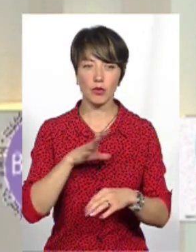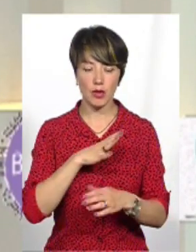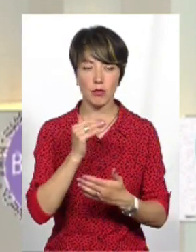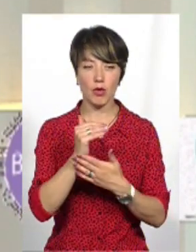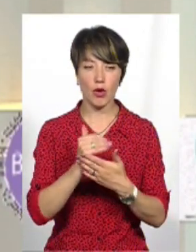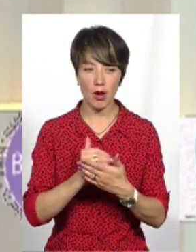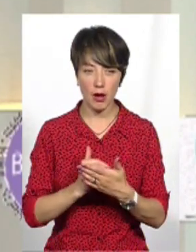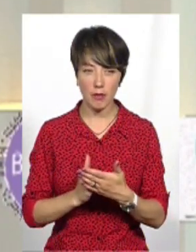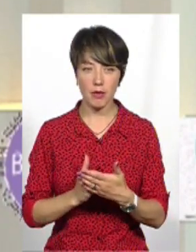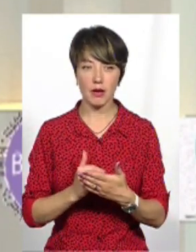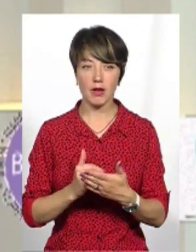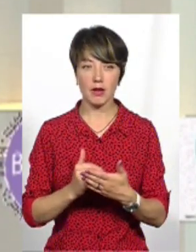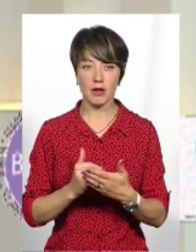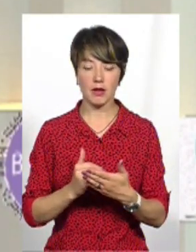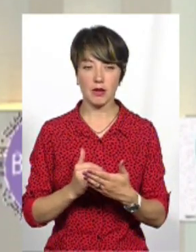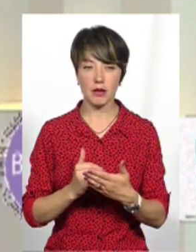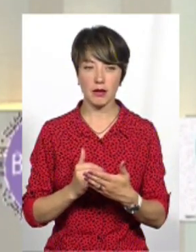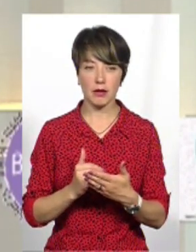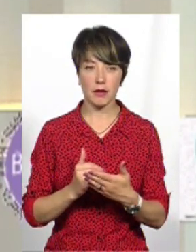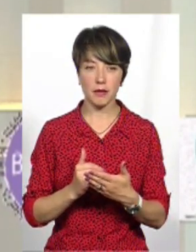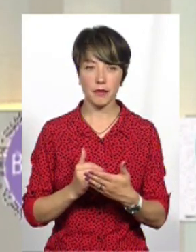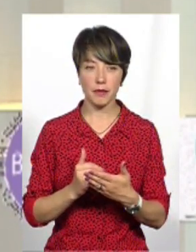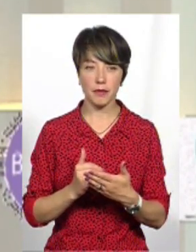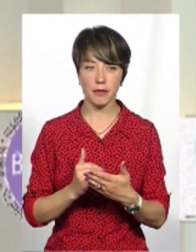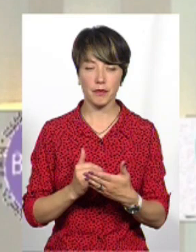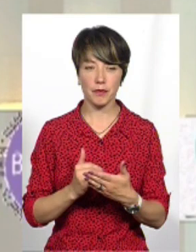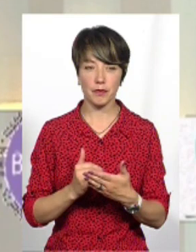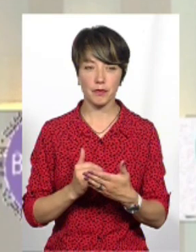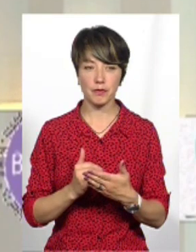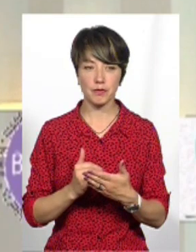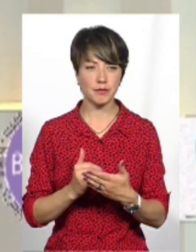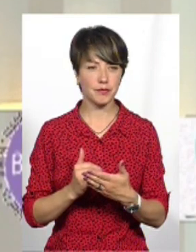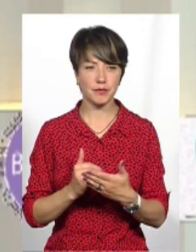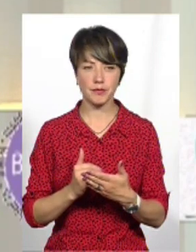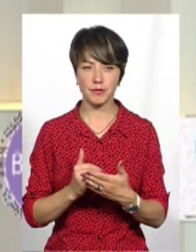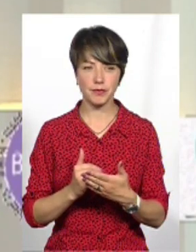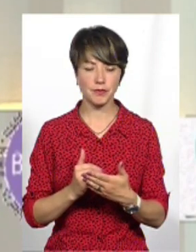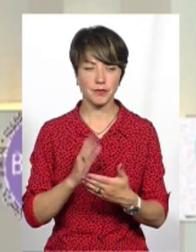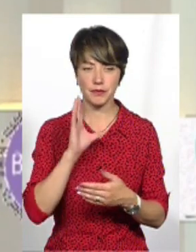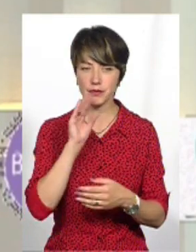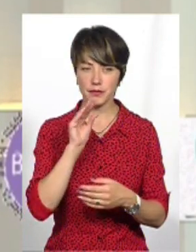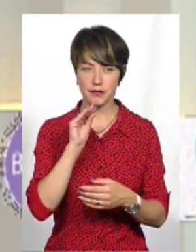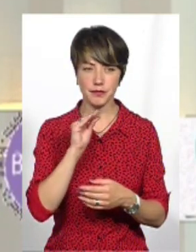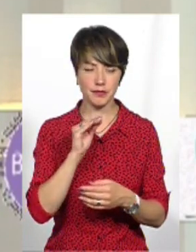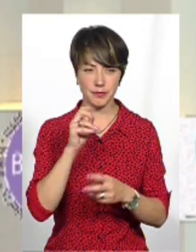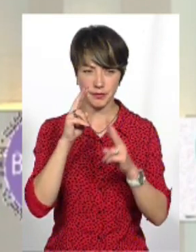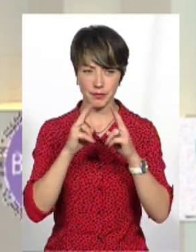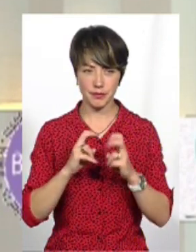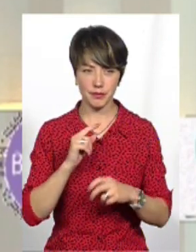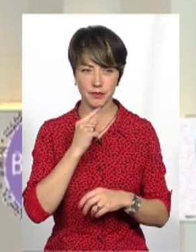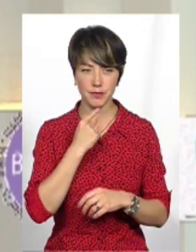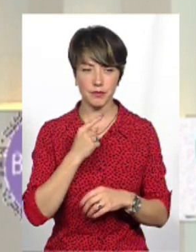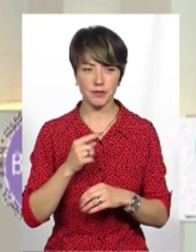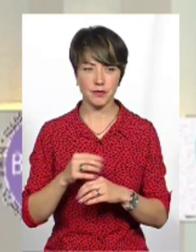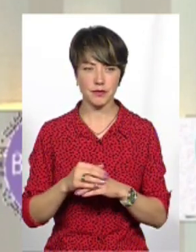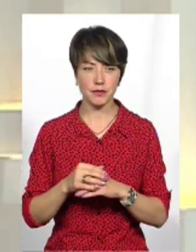так? Були програми, навіть стовби стоять, які зараз вікна стоять, ці освічаються. Ну, я на сьогоднішній бачу